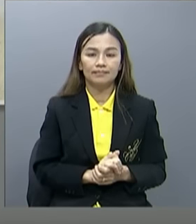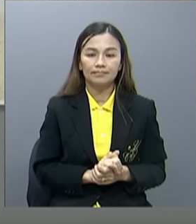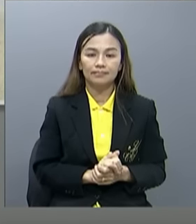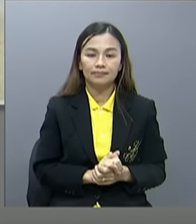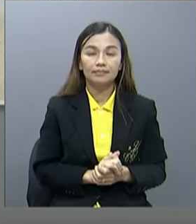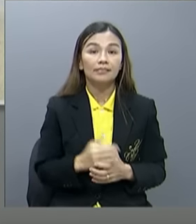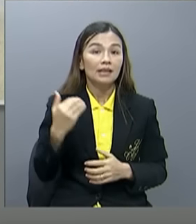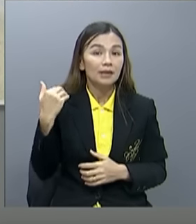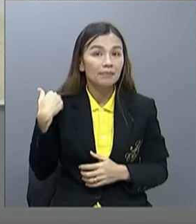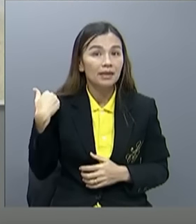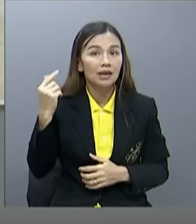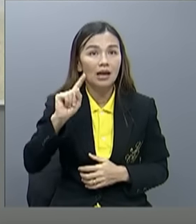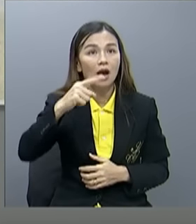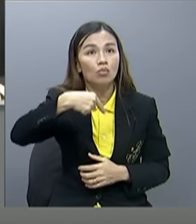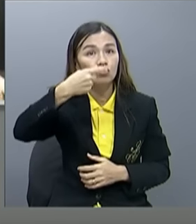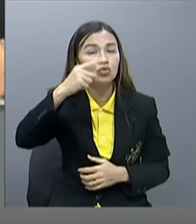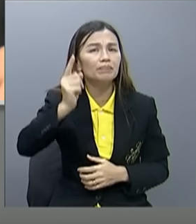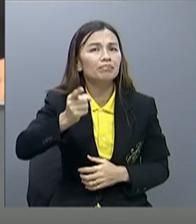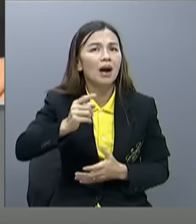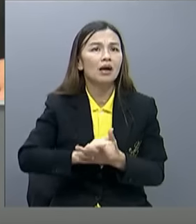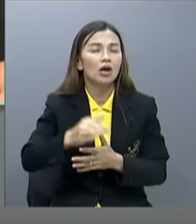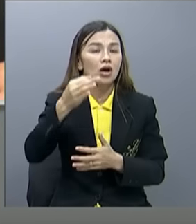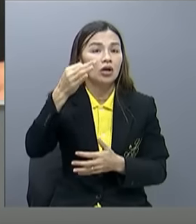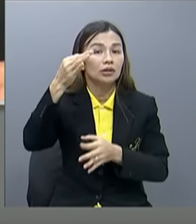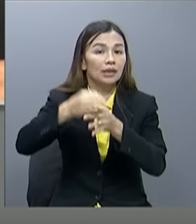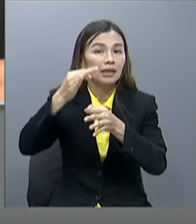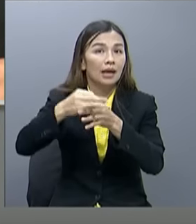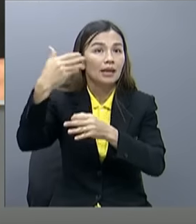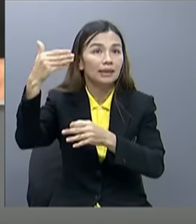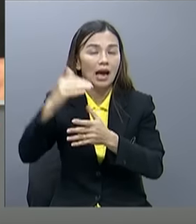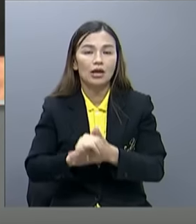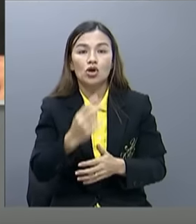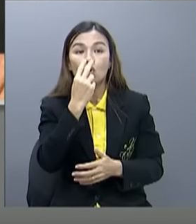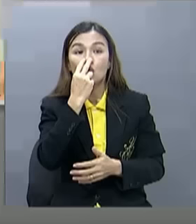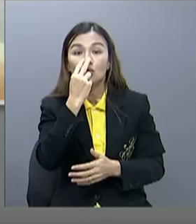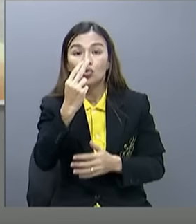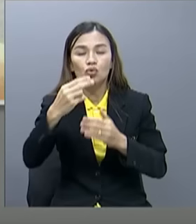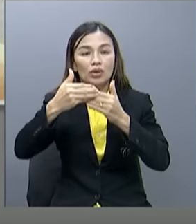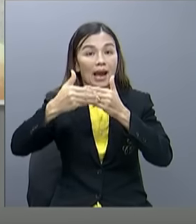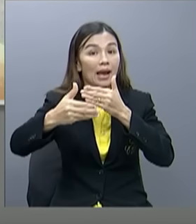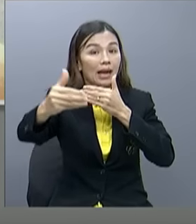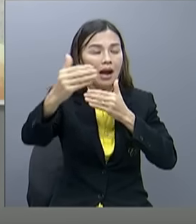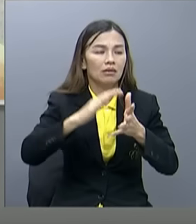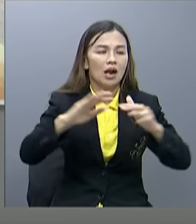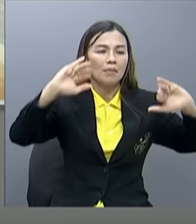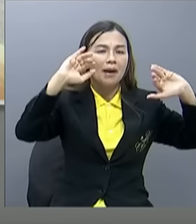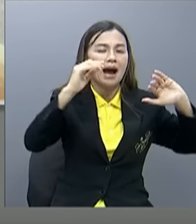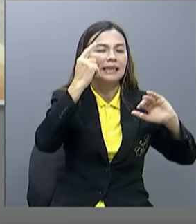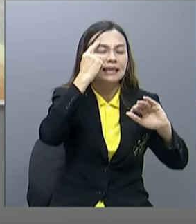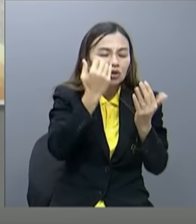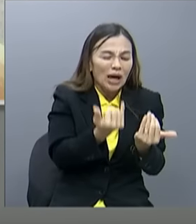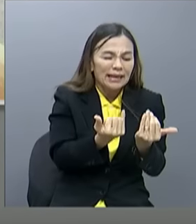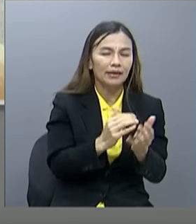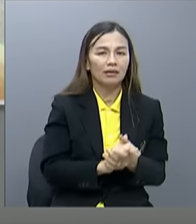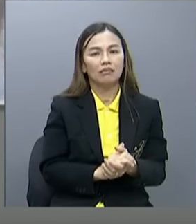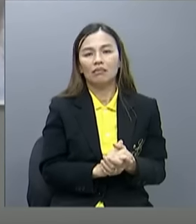วลีเด็ดออกมานะคะว่าธปท.จำเป็นต้องมองยาวรัฐบาลจะมองสั้นก็คงจะไม่ผิดแต่วันนี้ค่ะคณะกรรมการ